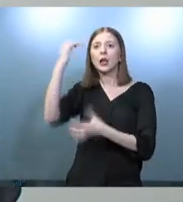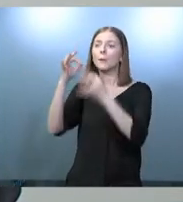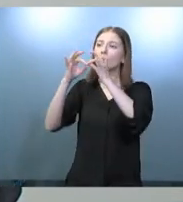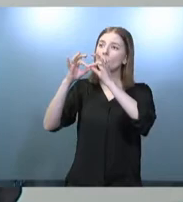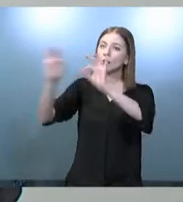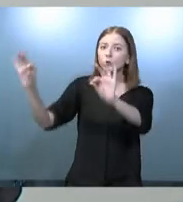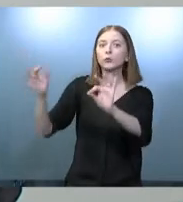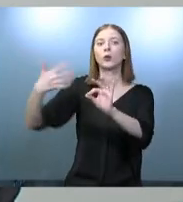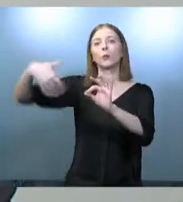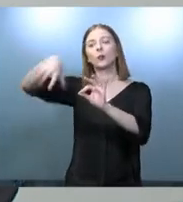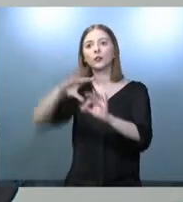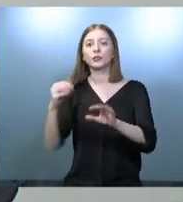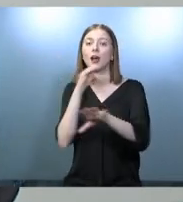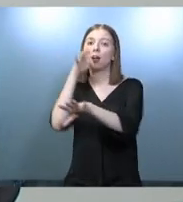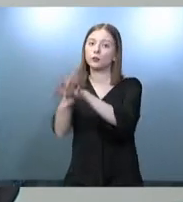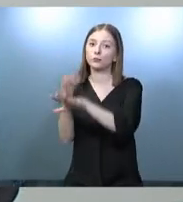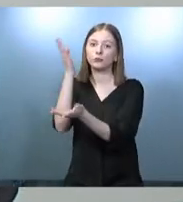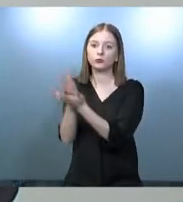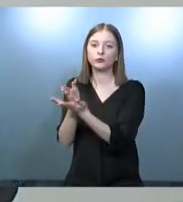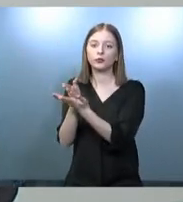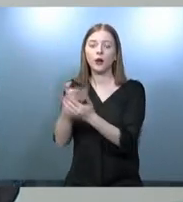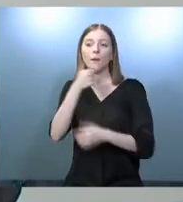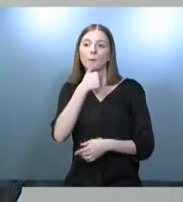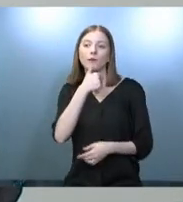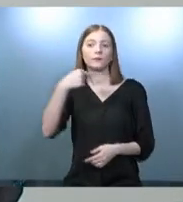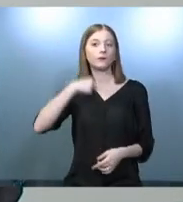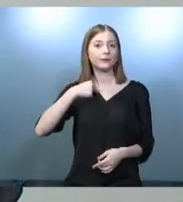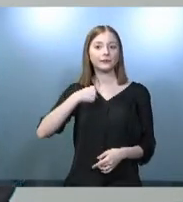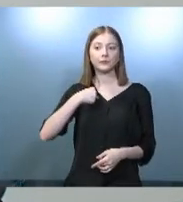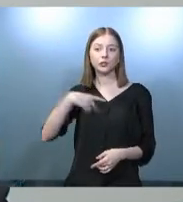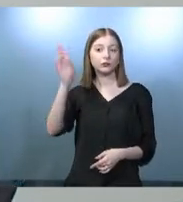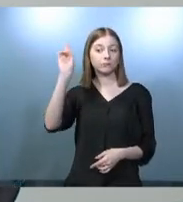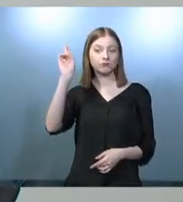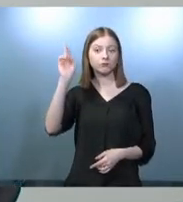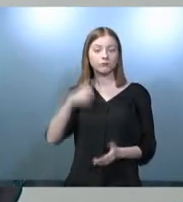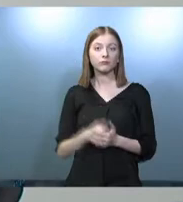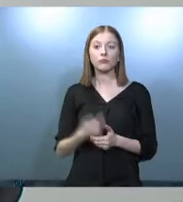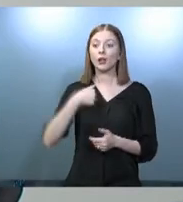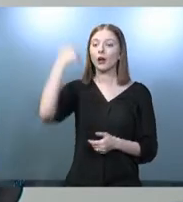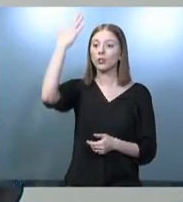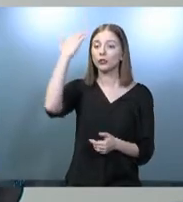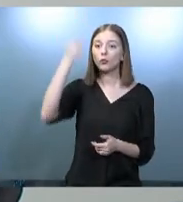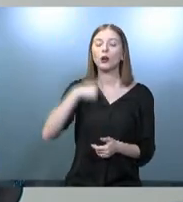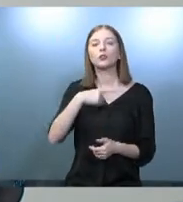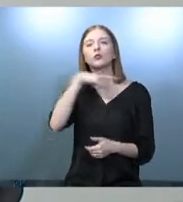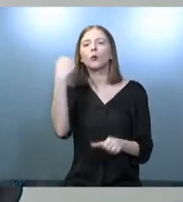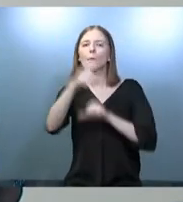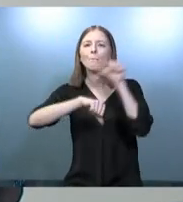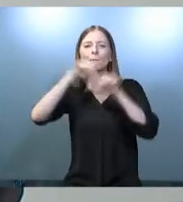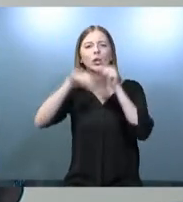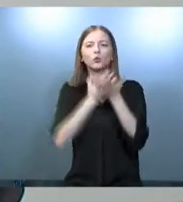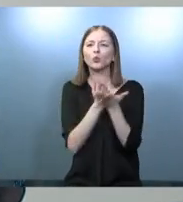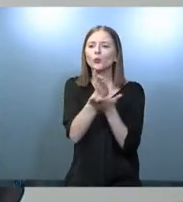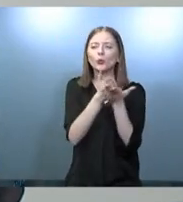ir atsakingi žmonės. O kalbant apie mane, manau, kad mano ilgametė patirtis